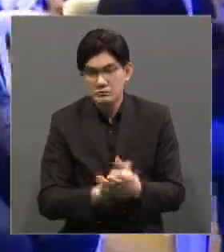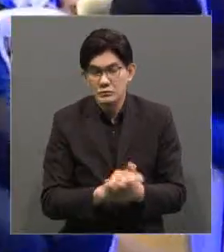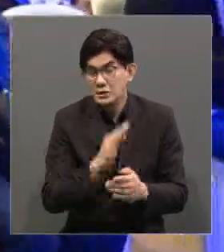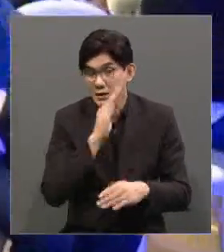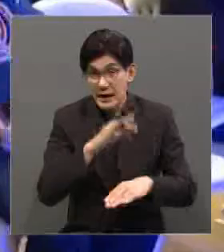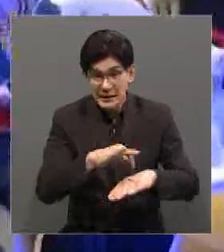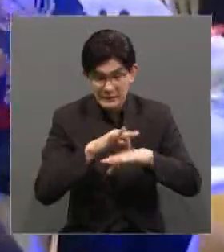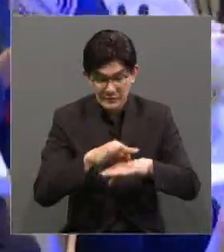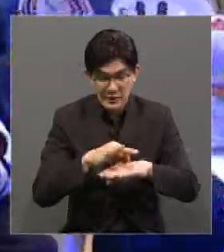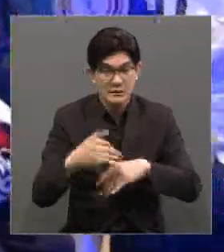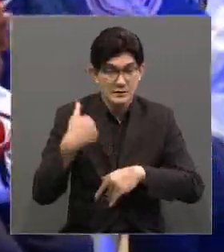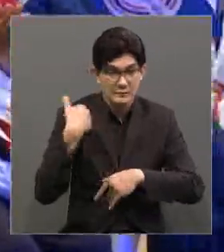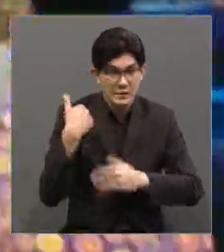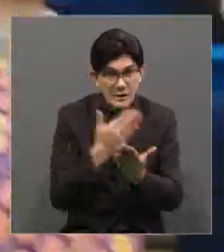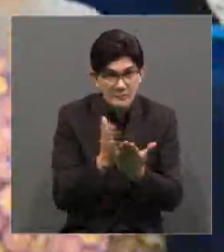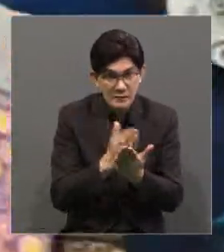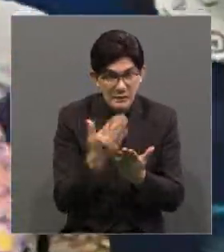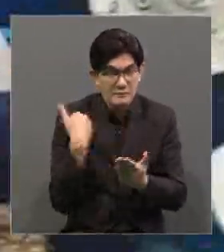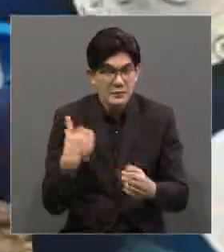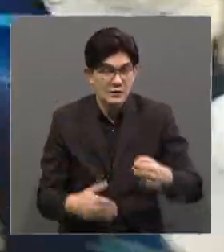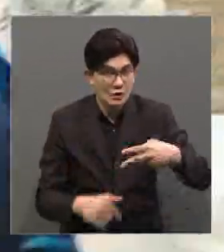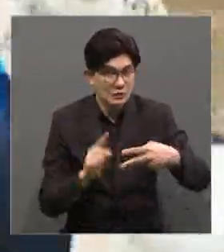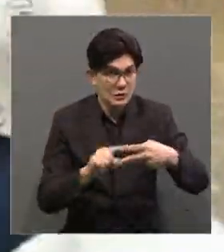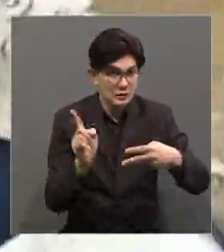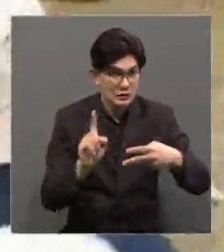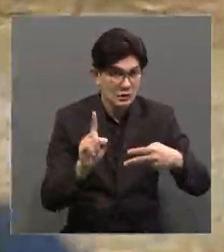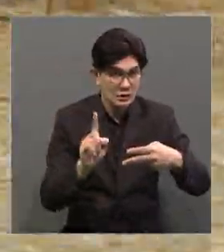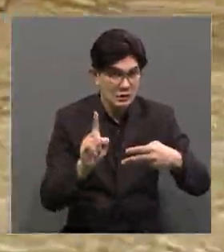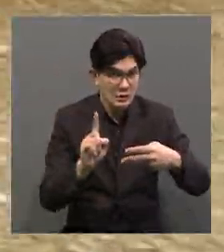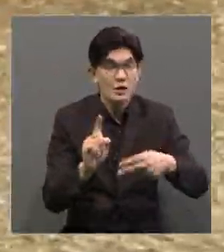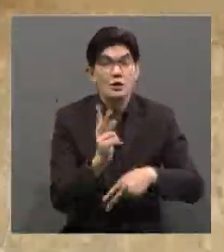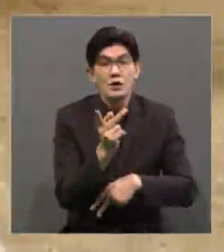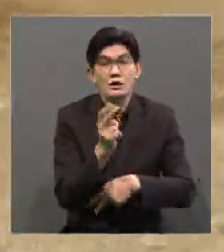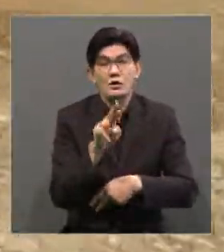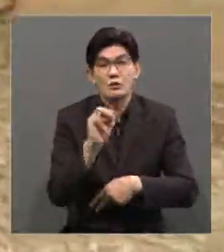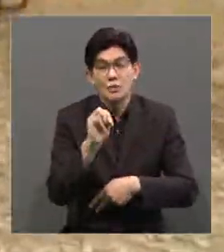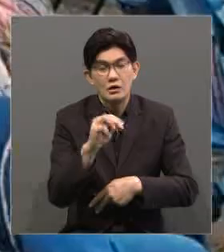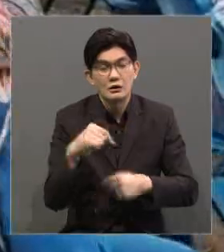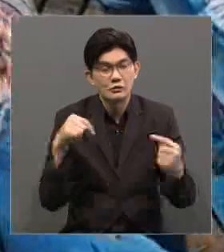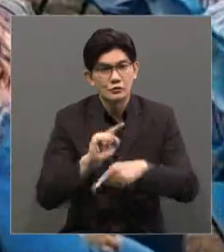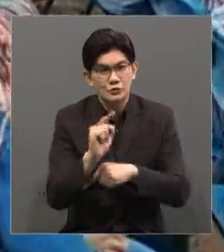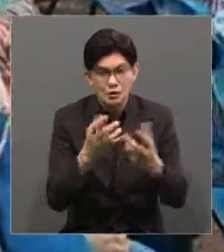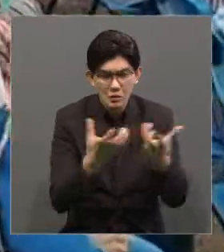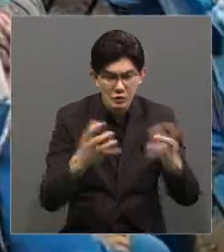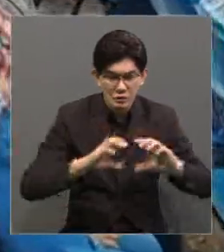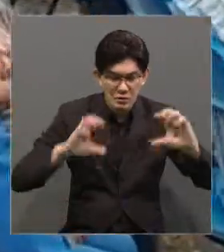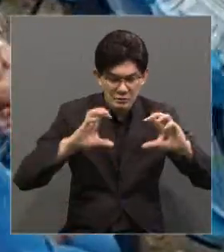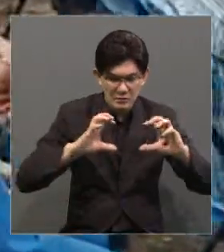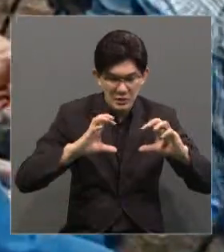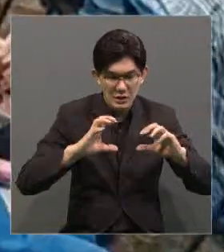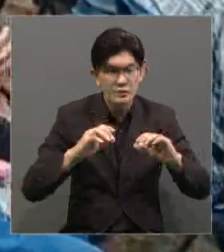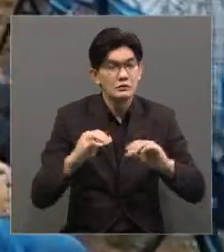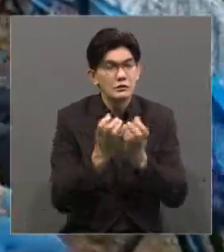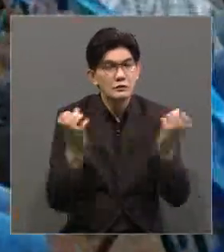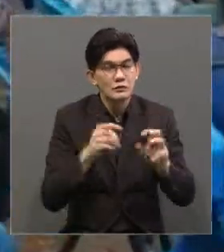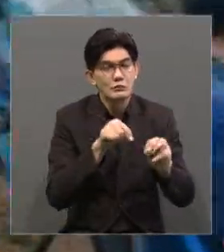ก็ต้องมีการระมัดระวังนะแบ่งเป็น2ประเภทนะครับประเภทแรกก็คือคณะรัฐมนตรีนะจะต้องไม่ใช้ทรัพยากรของภาครัฐตามรัฐธรรมนูญ